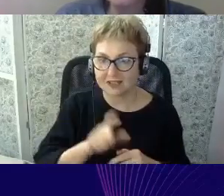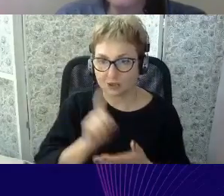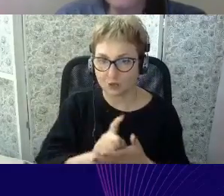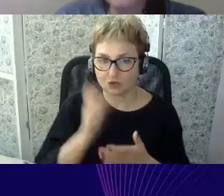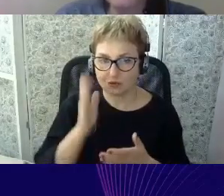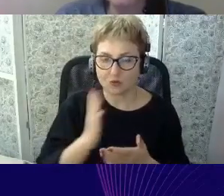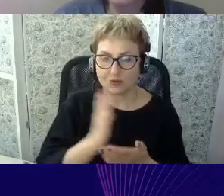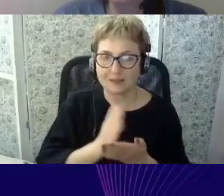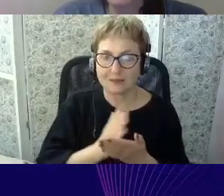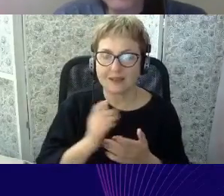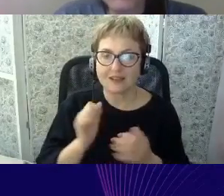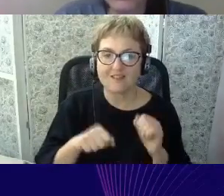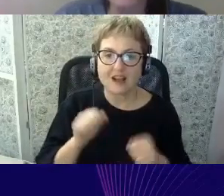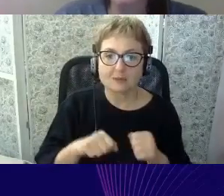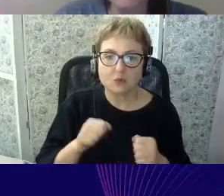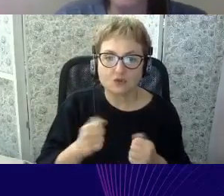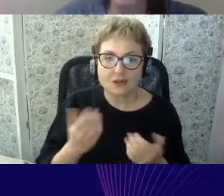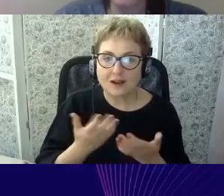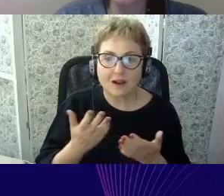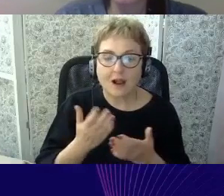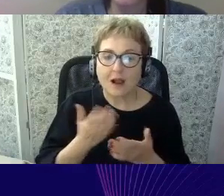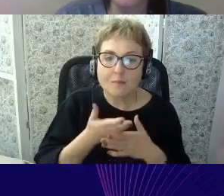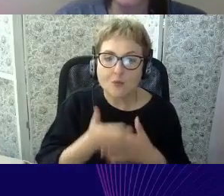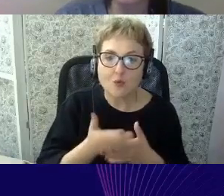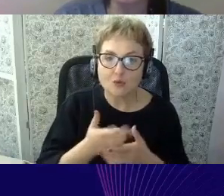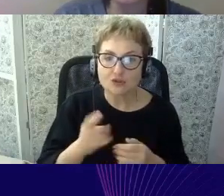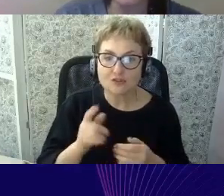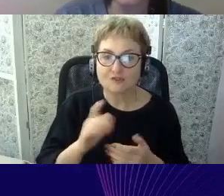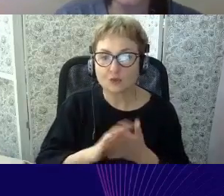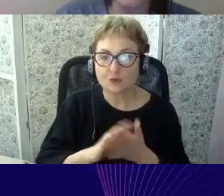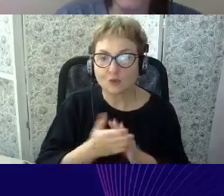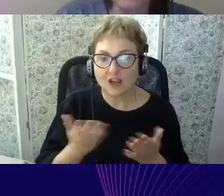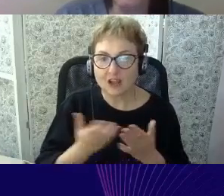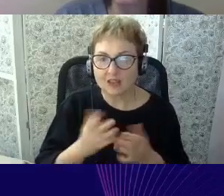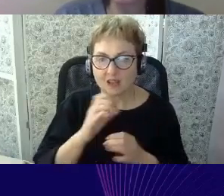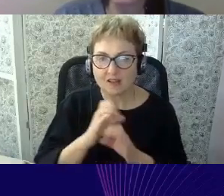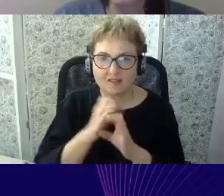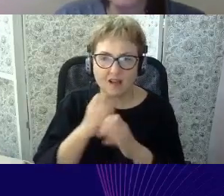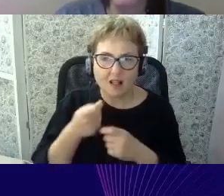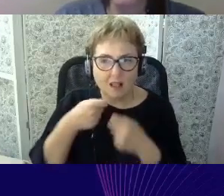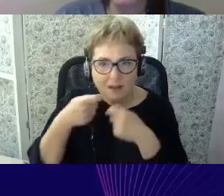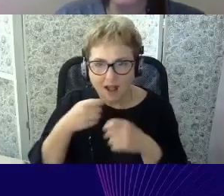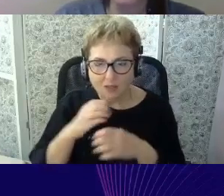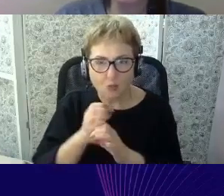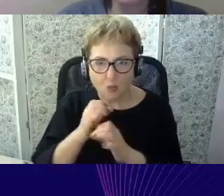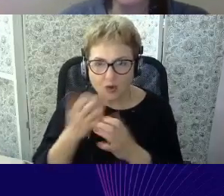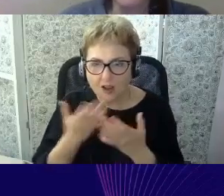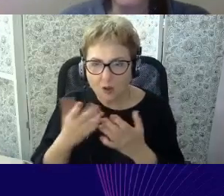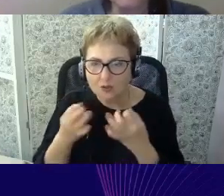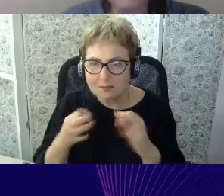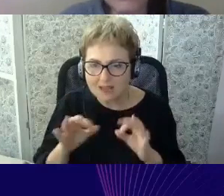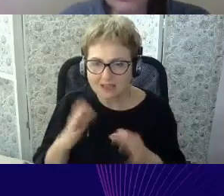будет иметь возможность оказать помощь в условиях какого-то лабораторного пространства,